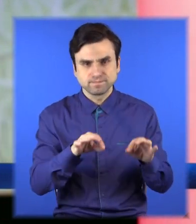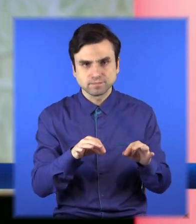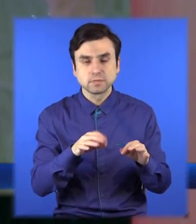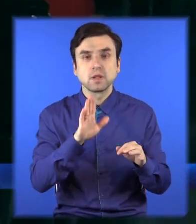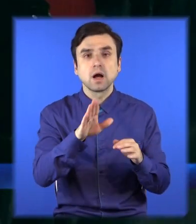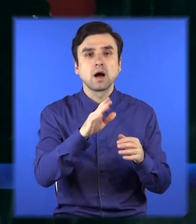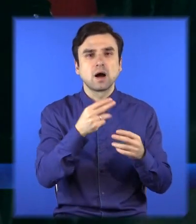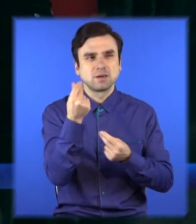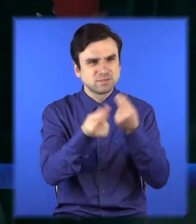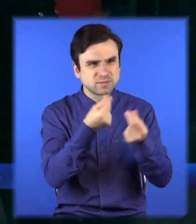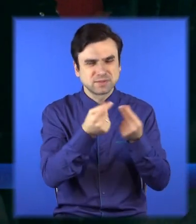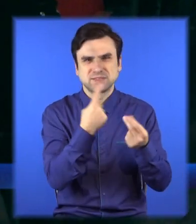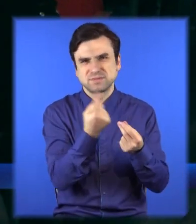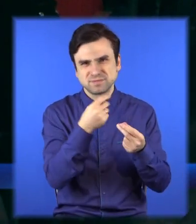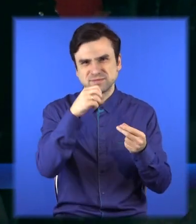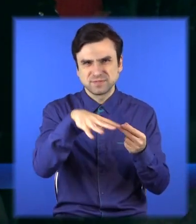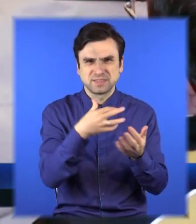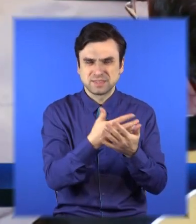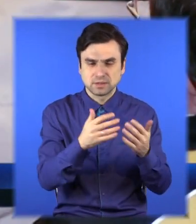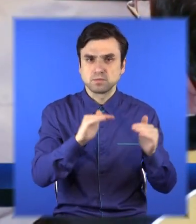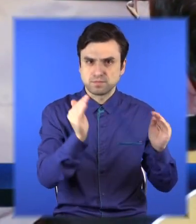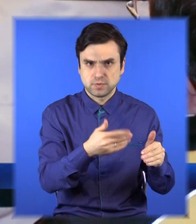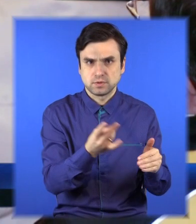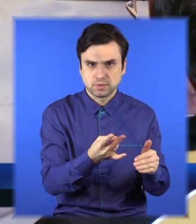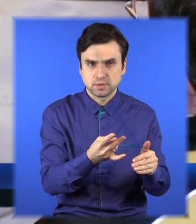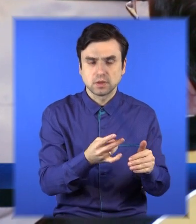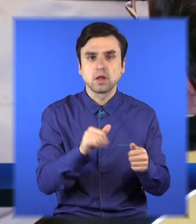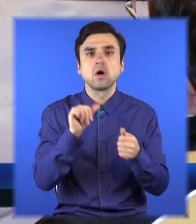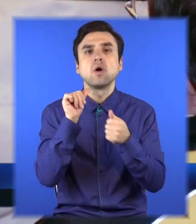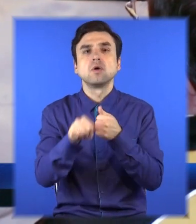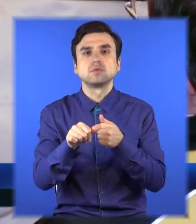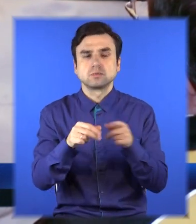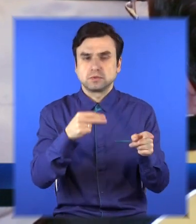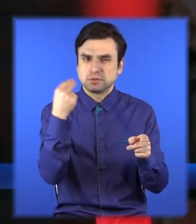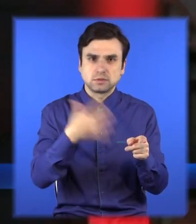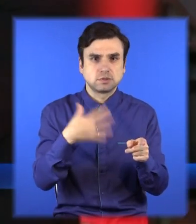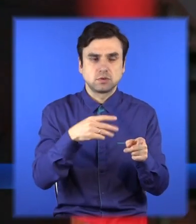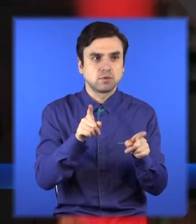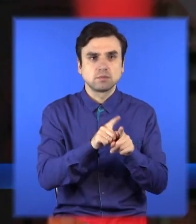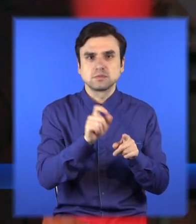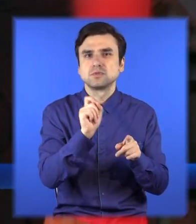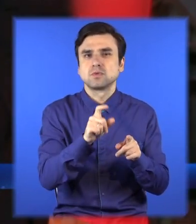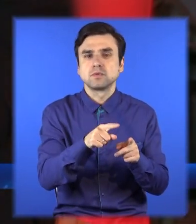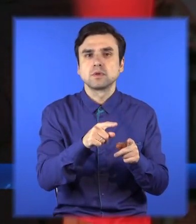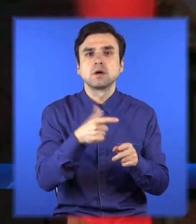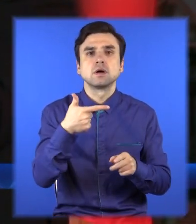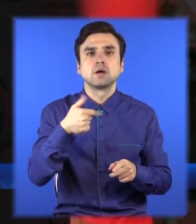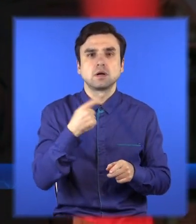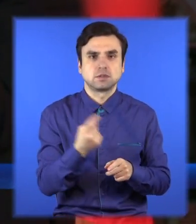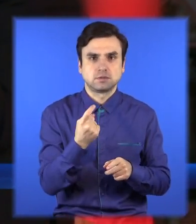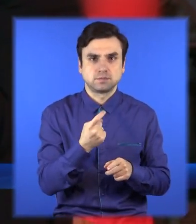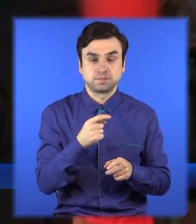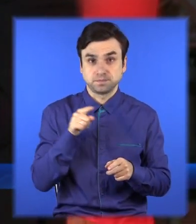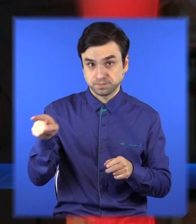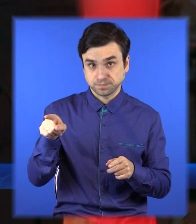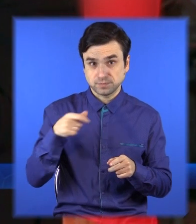а комуналка – нижча. Особливо це стосується золотого для українців блакитного палива. Сергій Каплін впевнений, люди